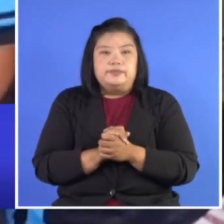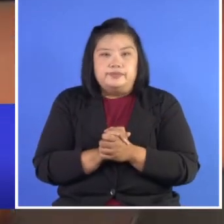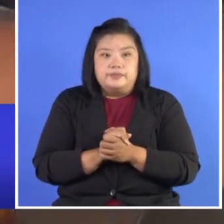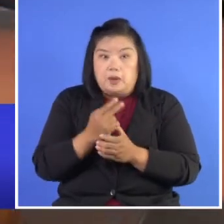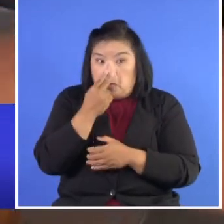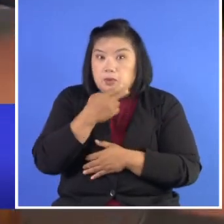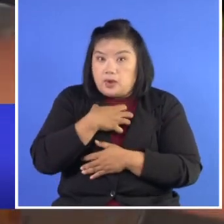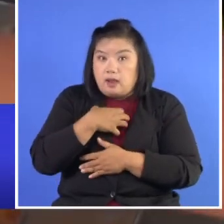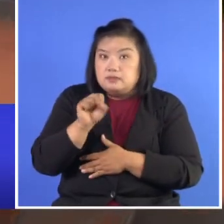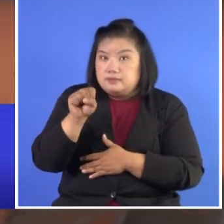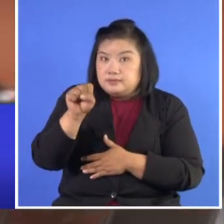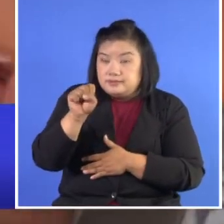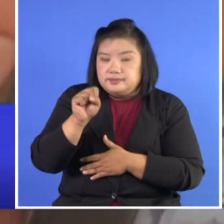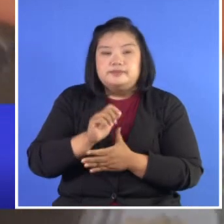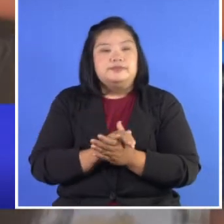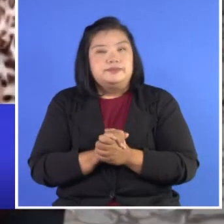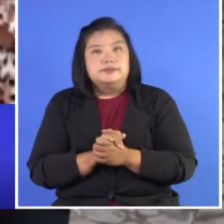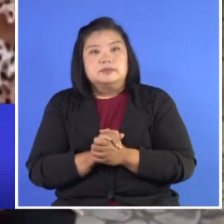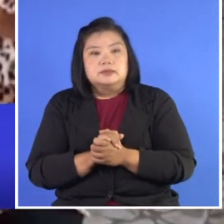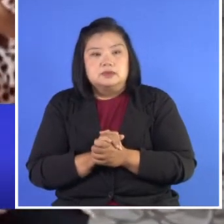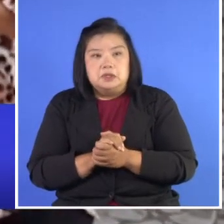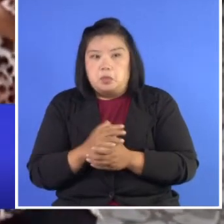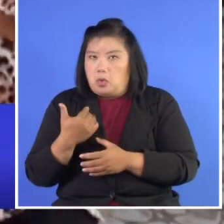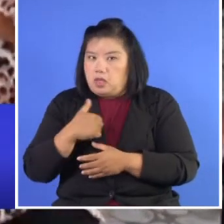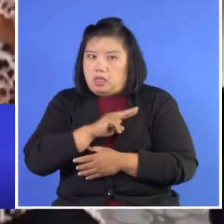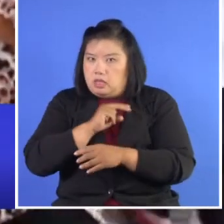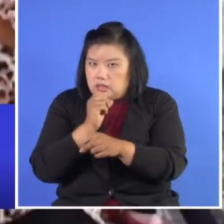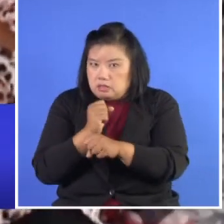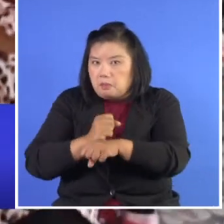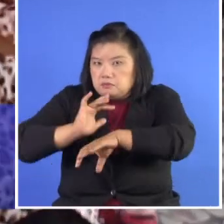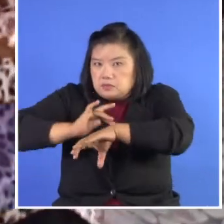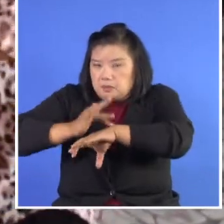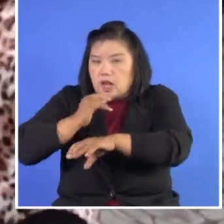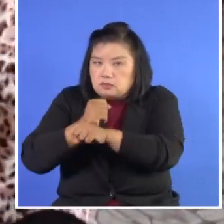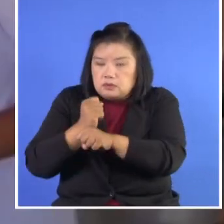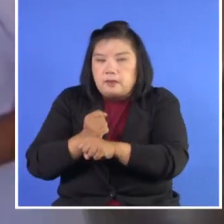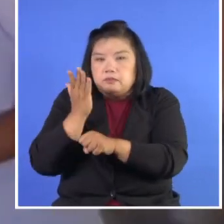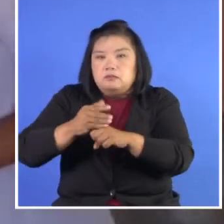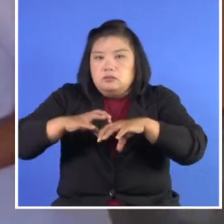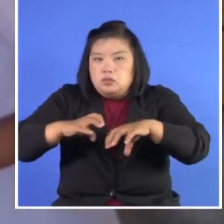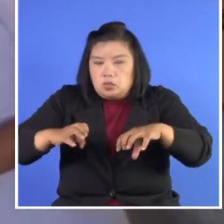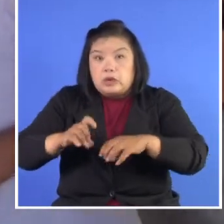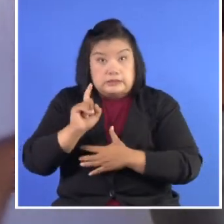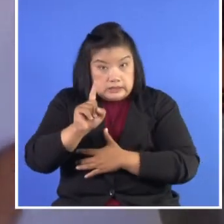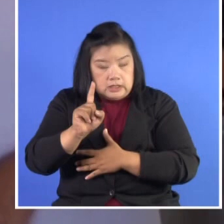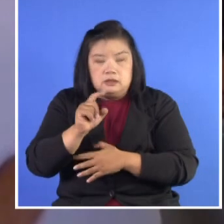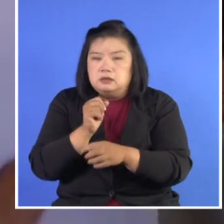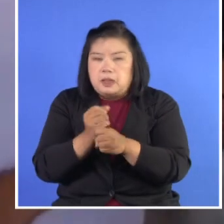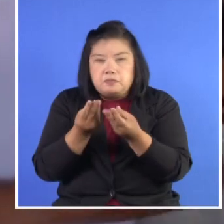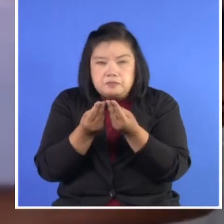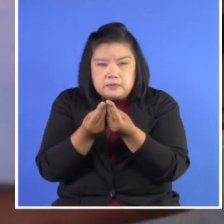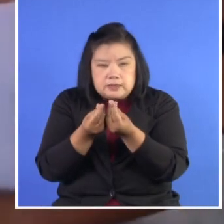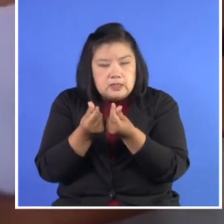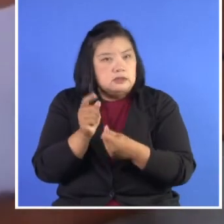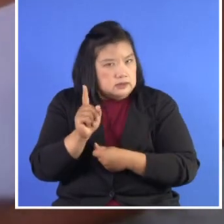นะคะเพราะเขาบอกว่าใช้วัตถุดิบแท้ๆจากธรรมชาติทุกอย่างทุเรียนเป็นทุเรียนไม่ใช่ทุเรียนเป็นมะม่วงทุเรียนเป็นทุเรียนมะ